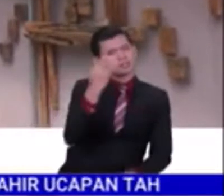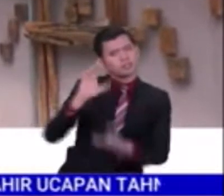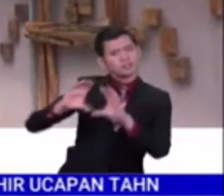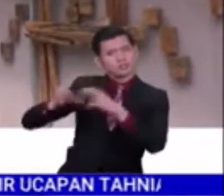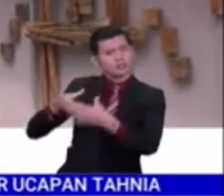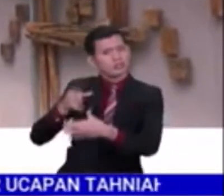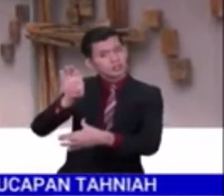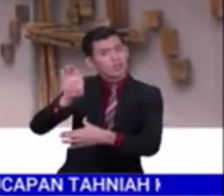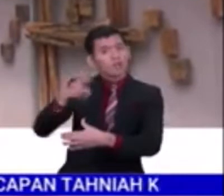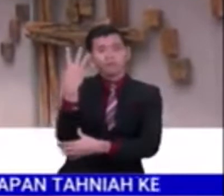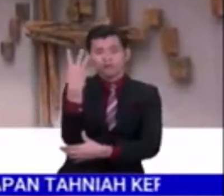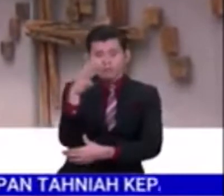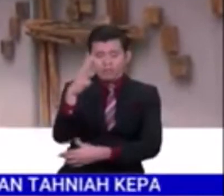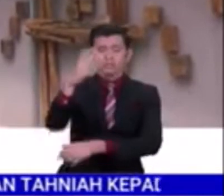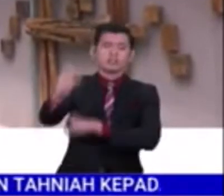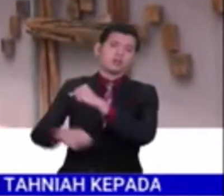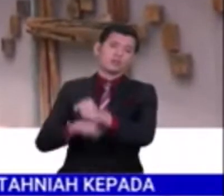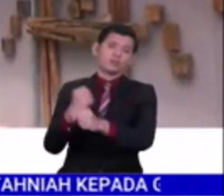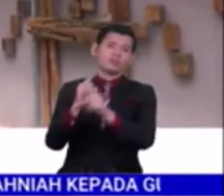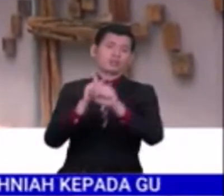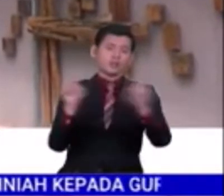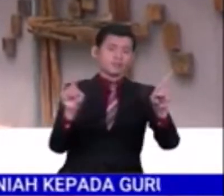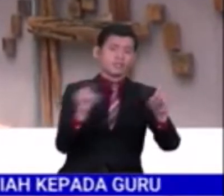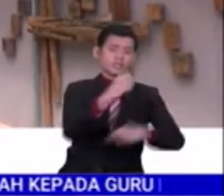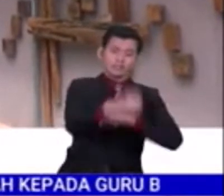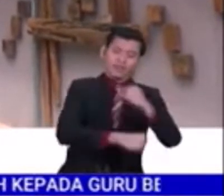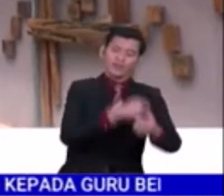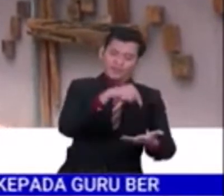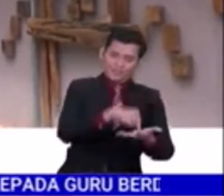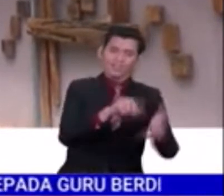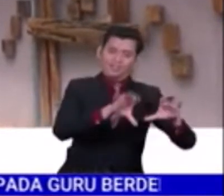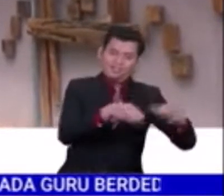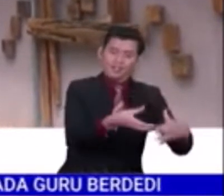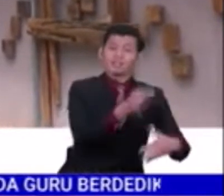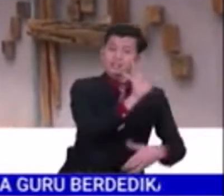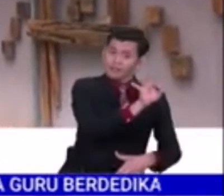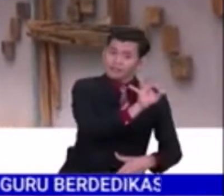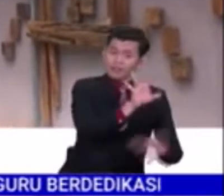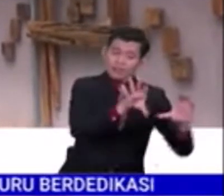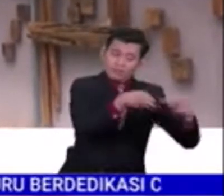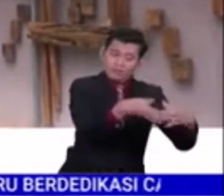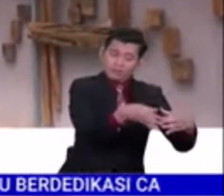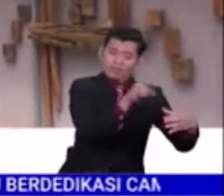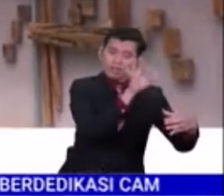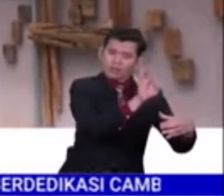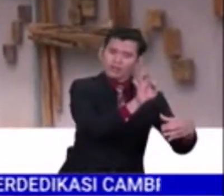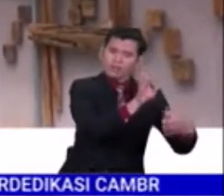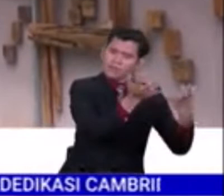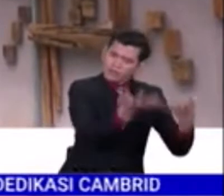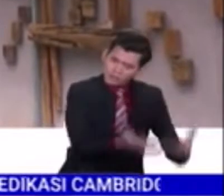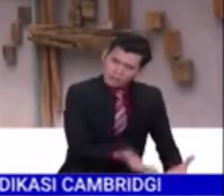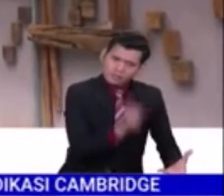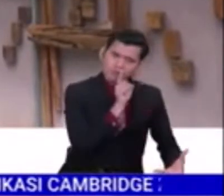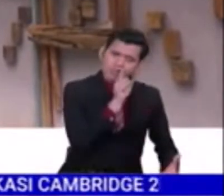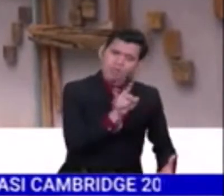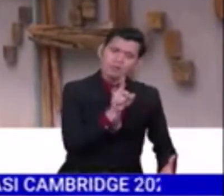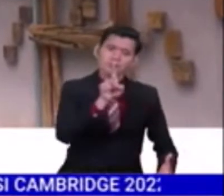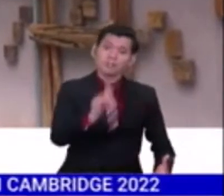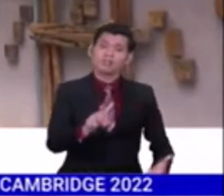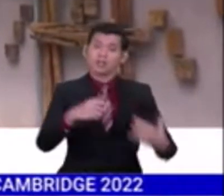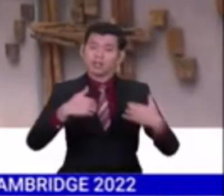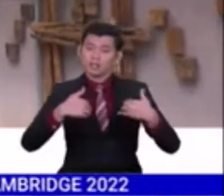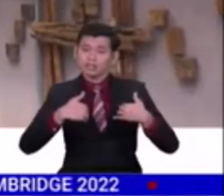ini hampir 14tahun setahun smks jadi ke fb-nya lah keras yang berat jadi dia memerlukan